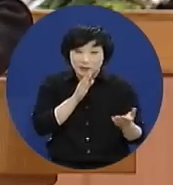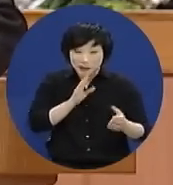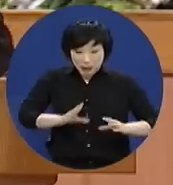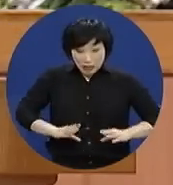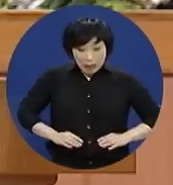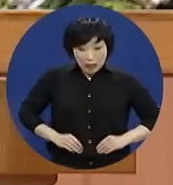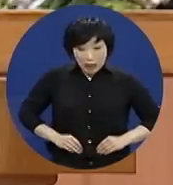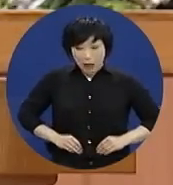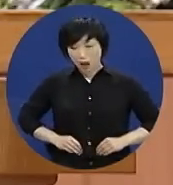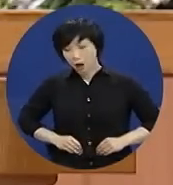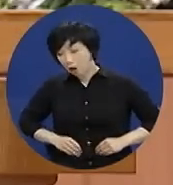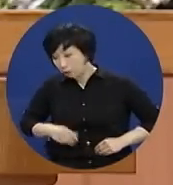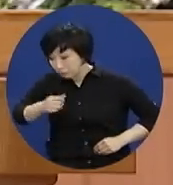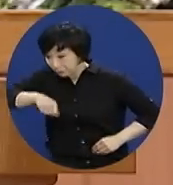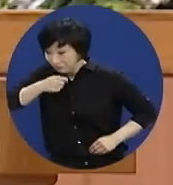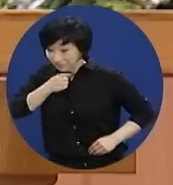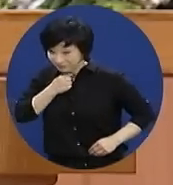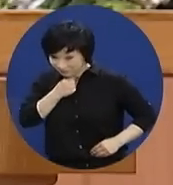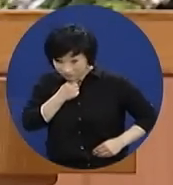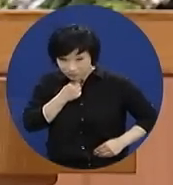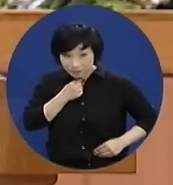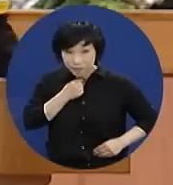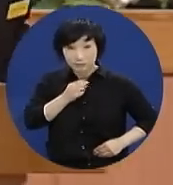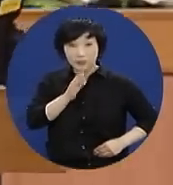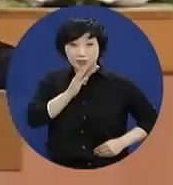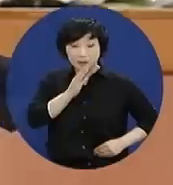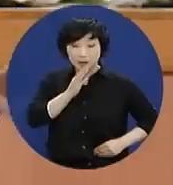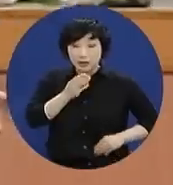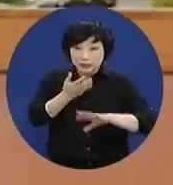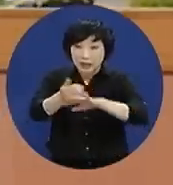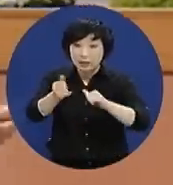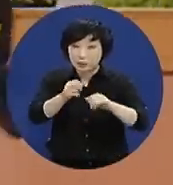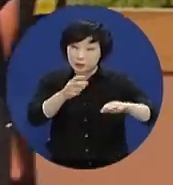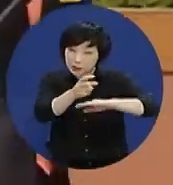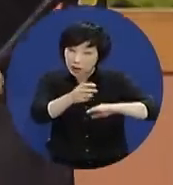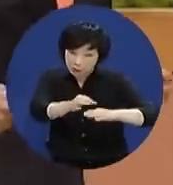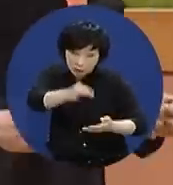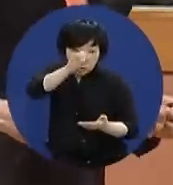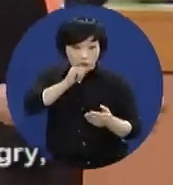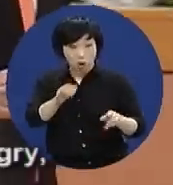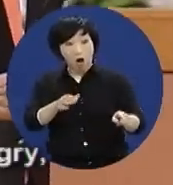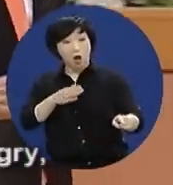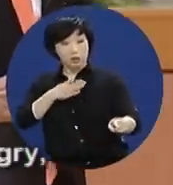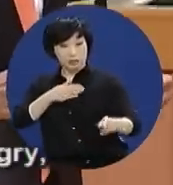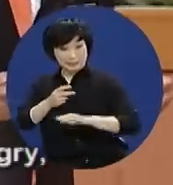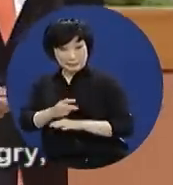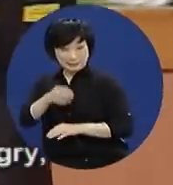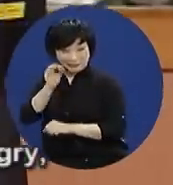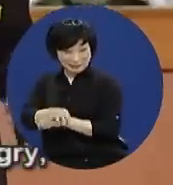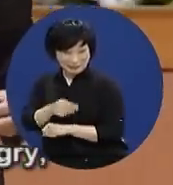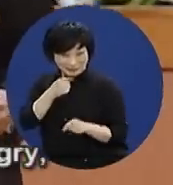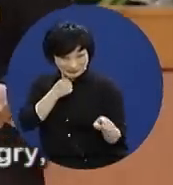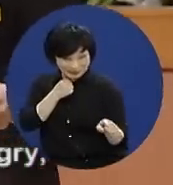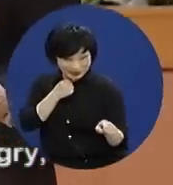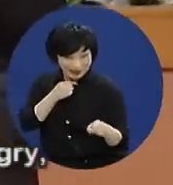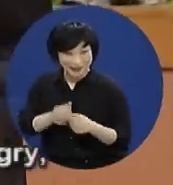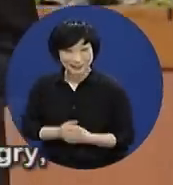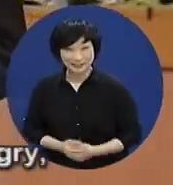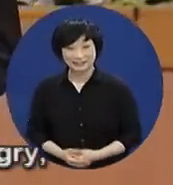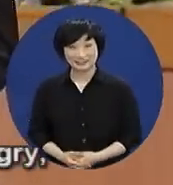お腹が空いたら食べないといけないです他の人が良い車に乗ると自分らないとけ